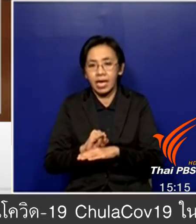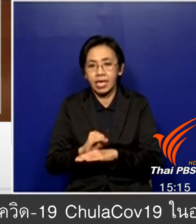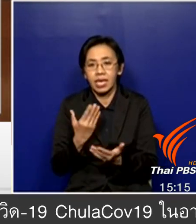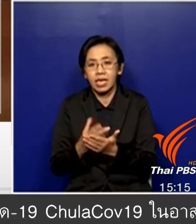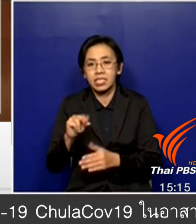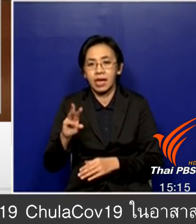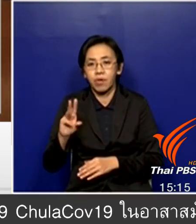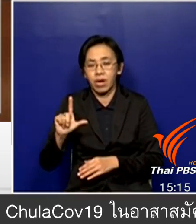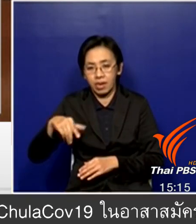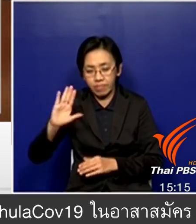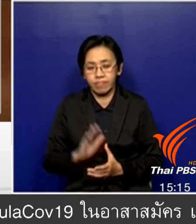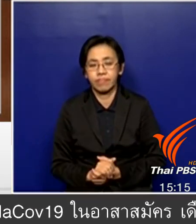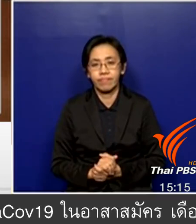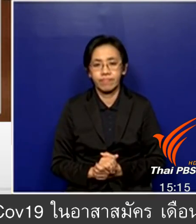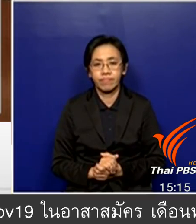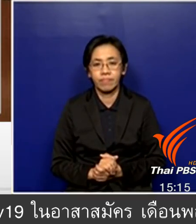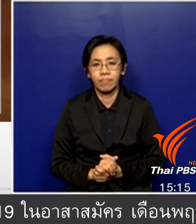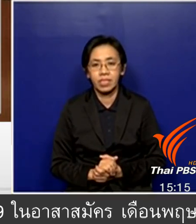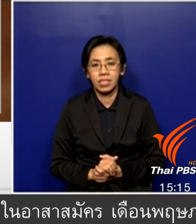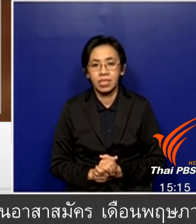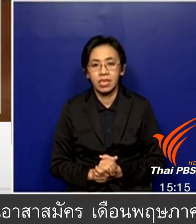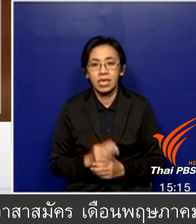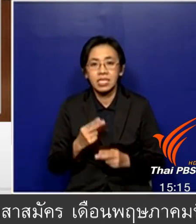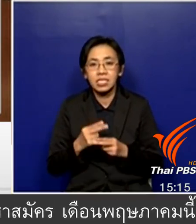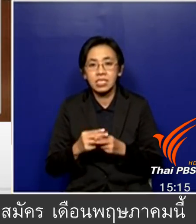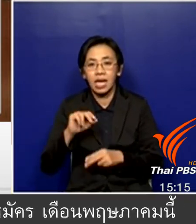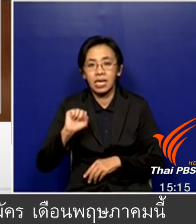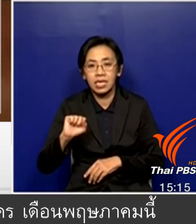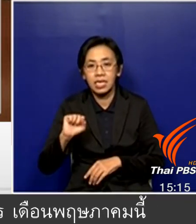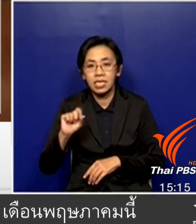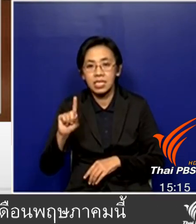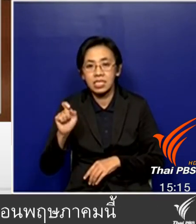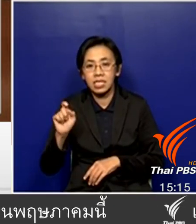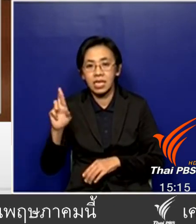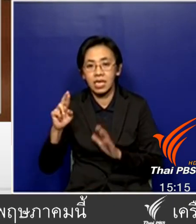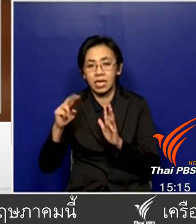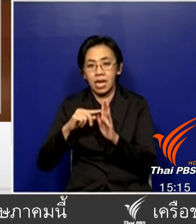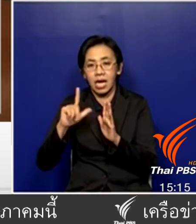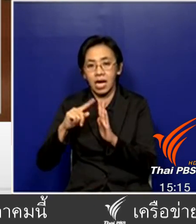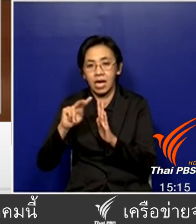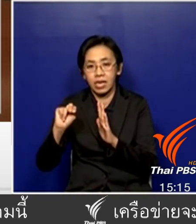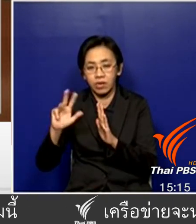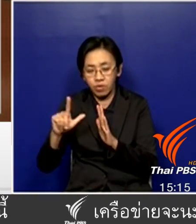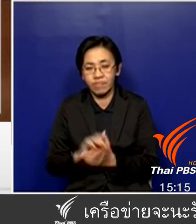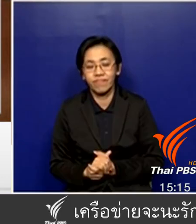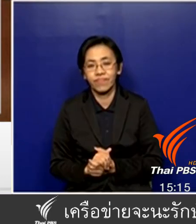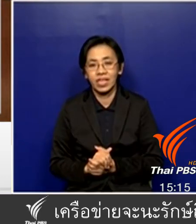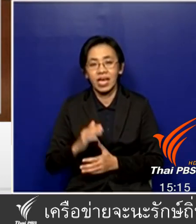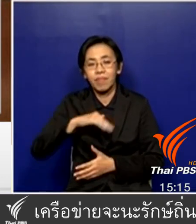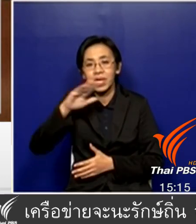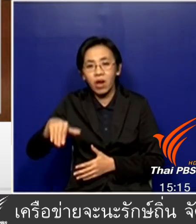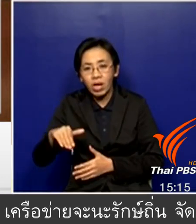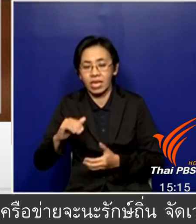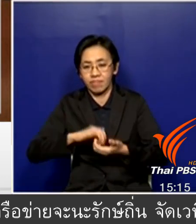ล้าน 3 แน บาทและคุศีรา นุต ภูริษักษไทยสาร พี่น้พรรยาของนายวุธิชัย